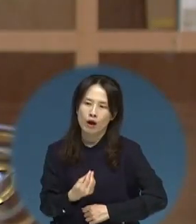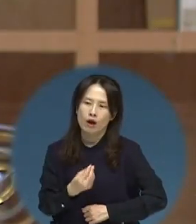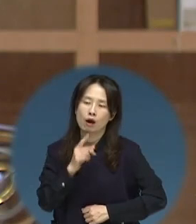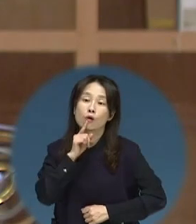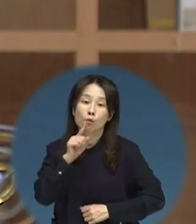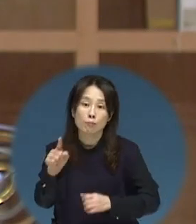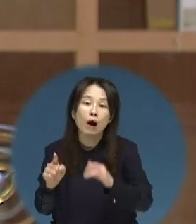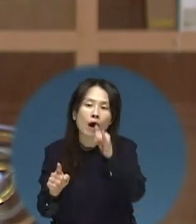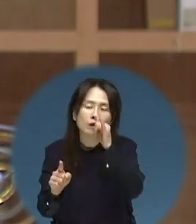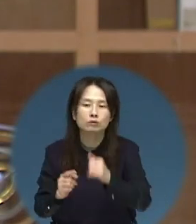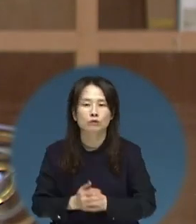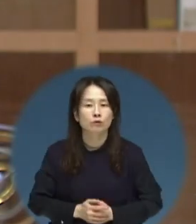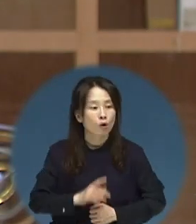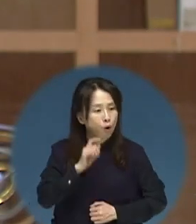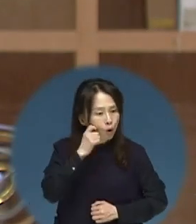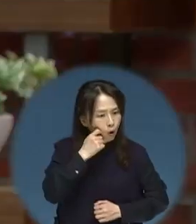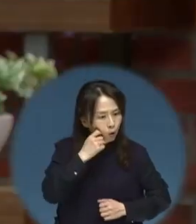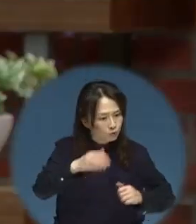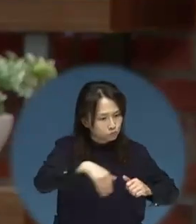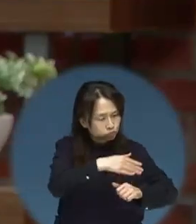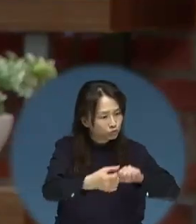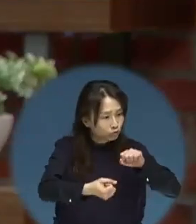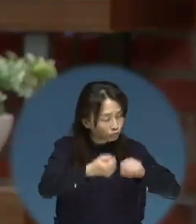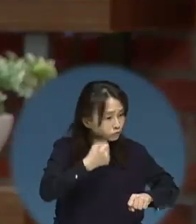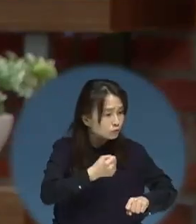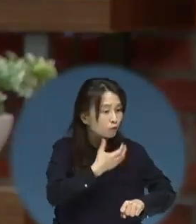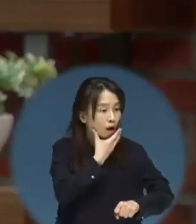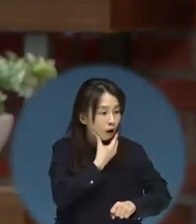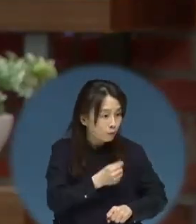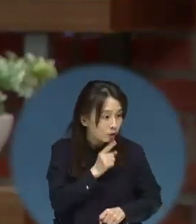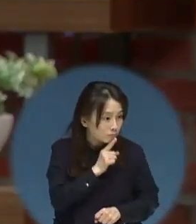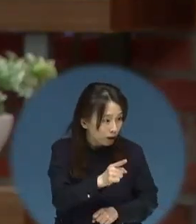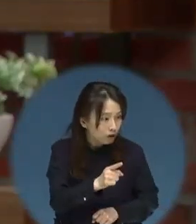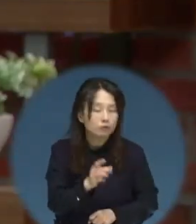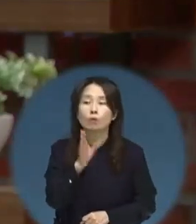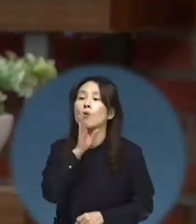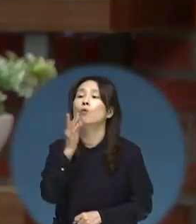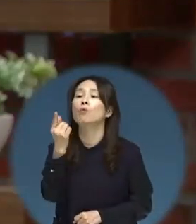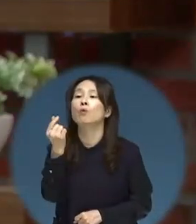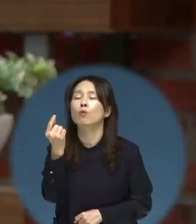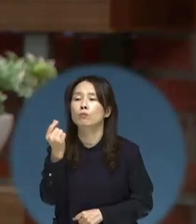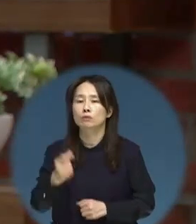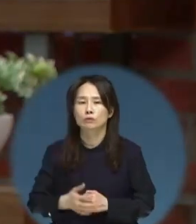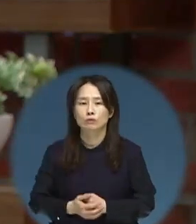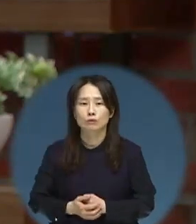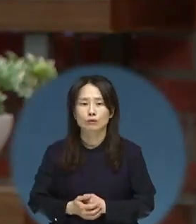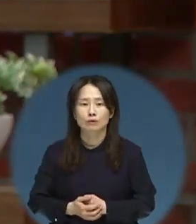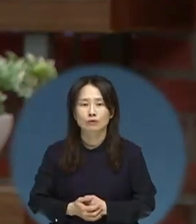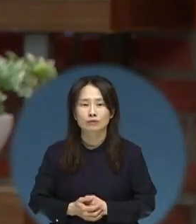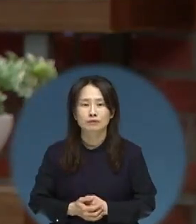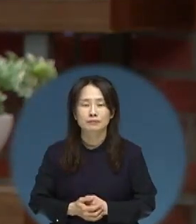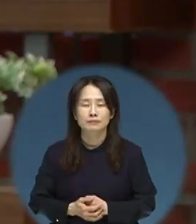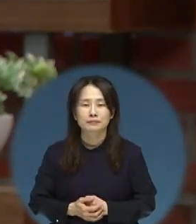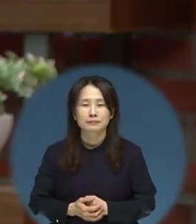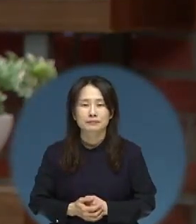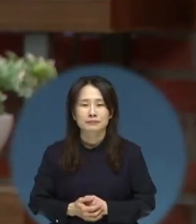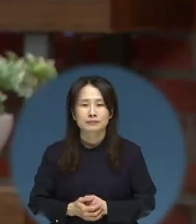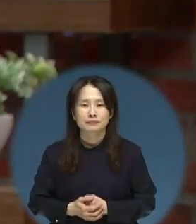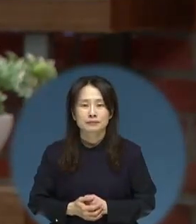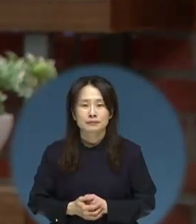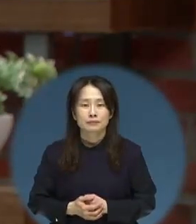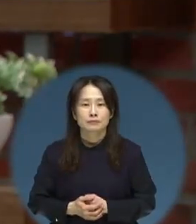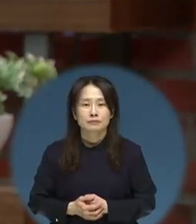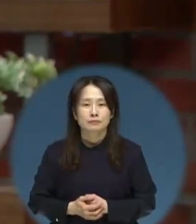상황인데도 불구하고 네. 제가 볼 땐 그런데 그건 제가 만들어낸 허상이죠. 저의